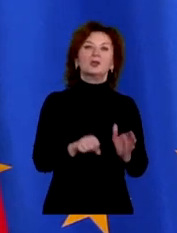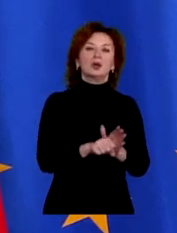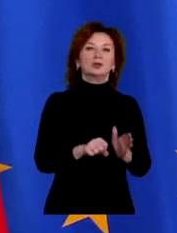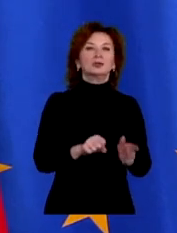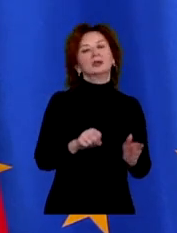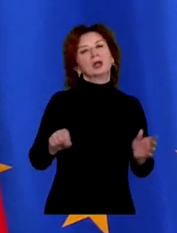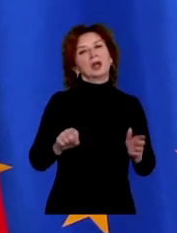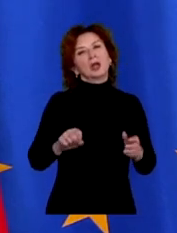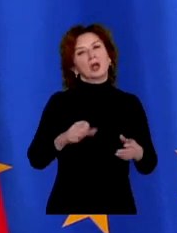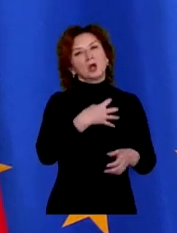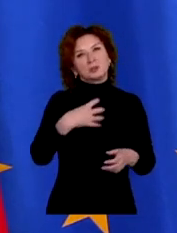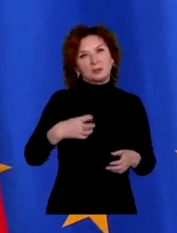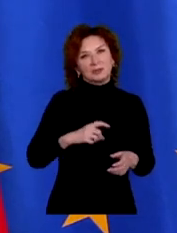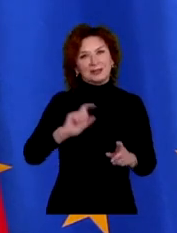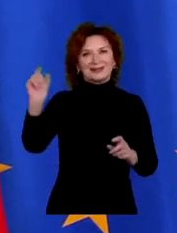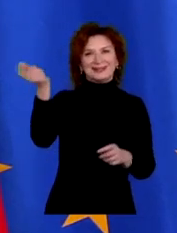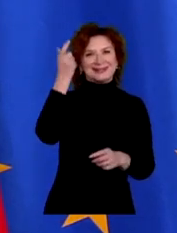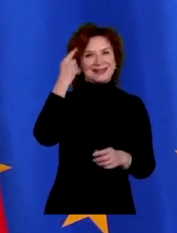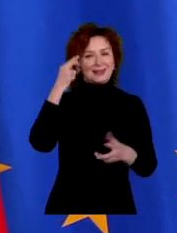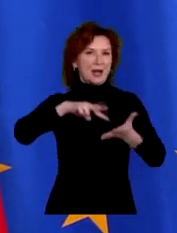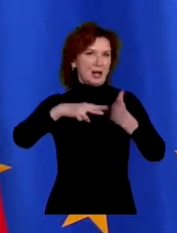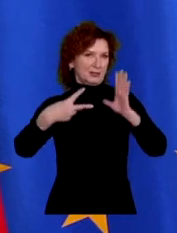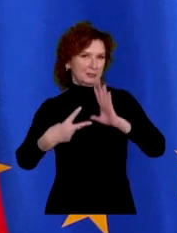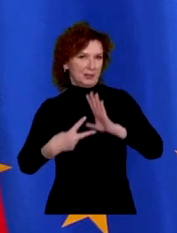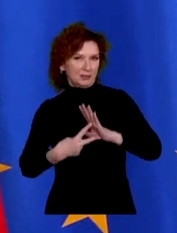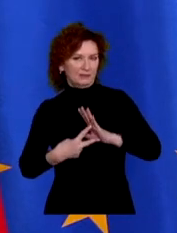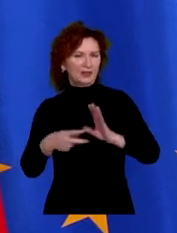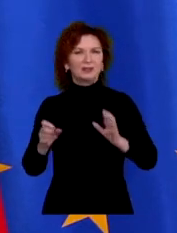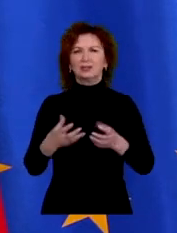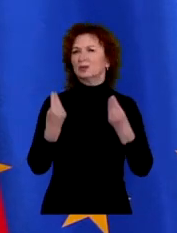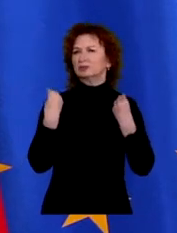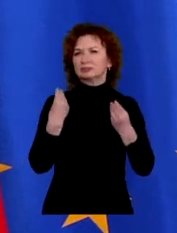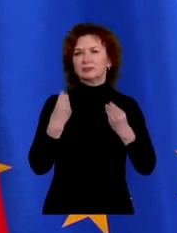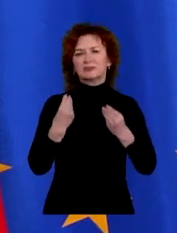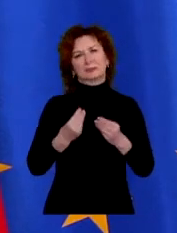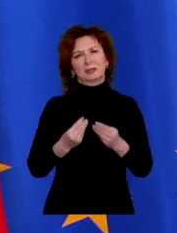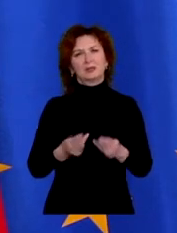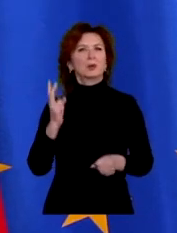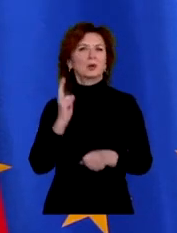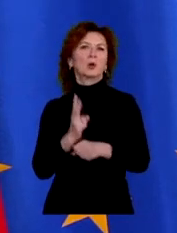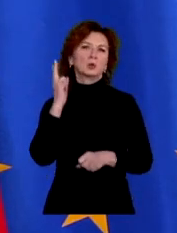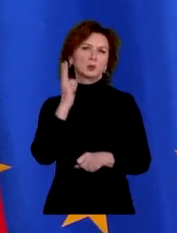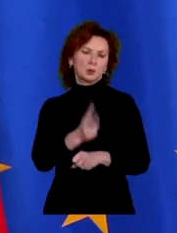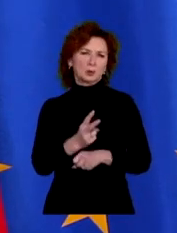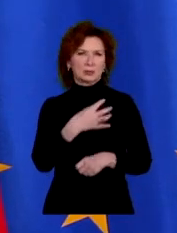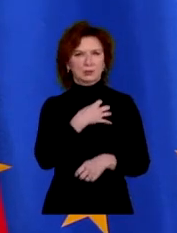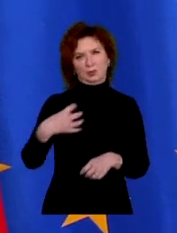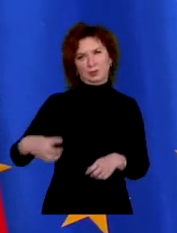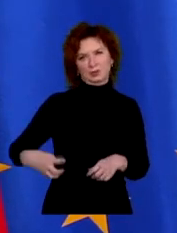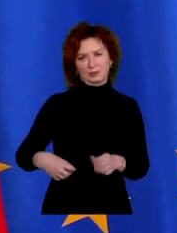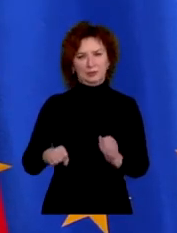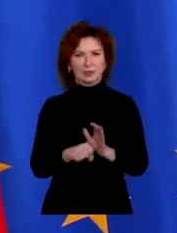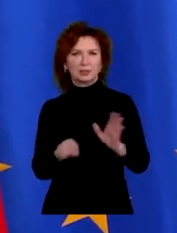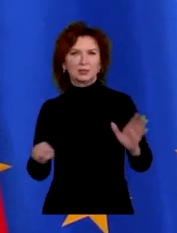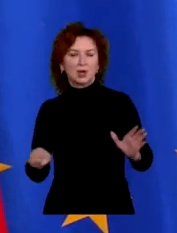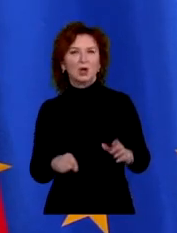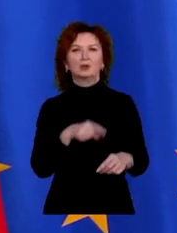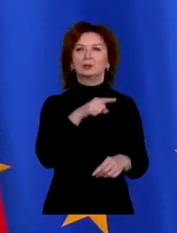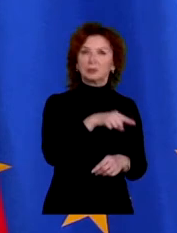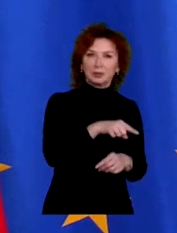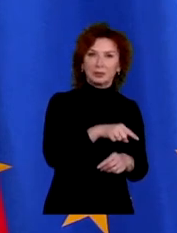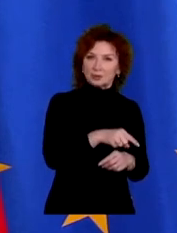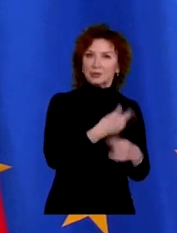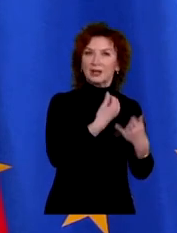największych sukcesów gospodarczych w skali globu, od bycia przedmiotem polityki innych do